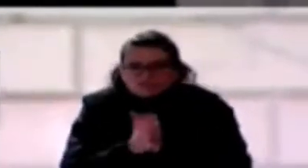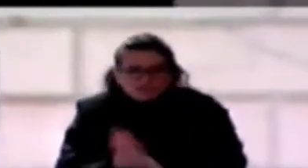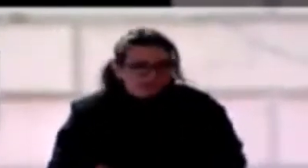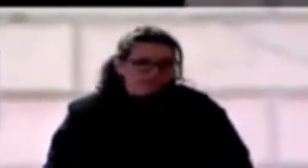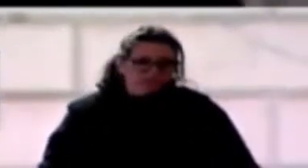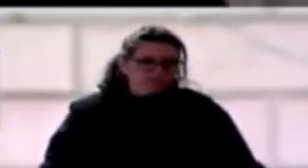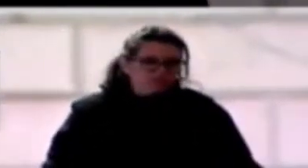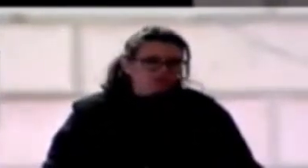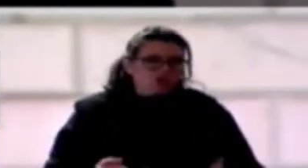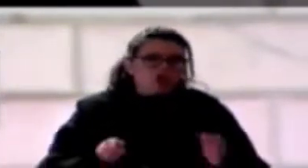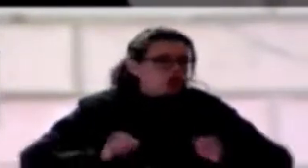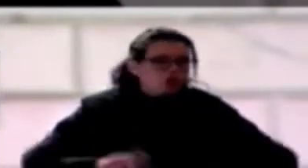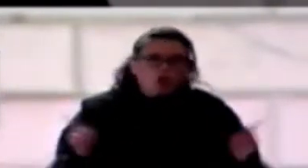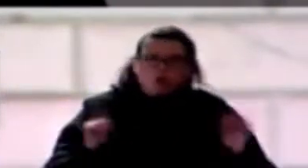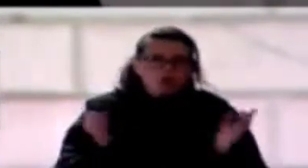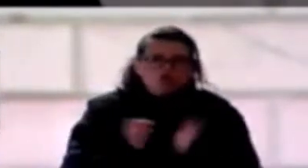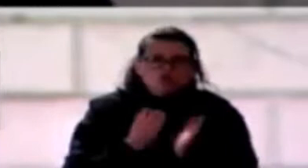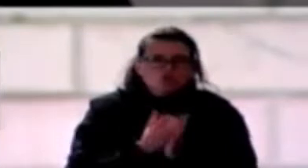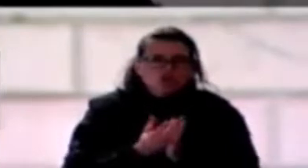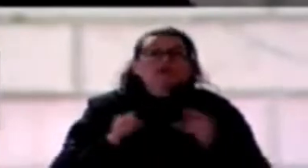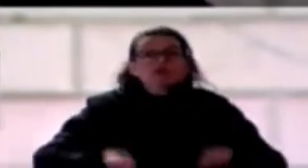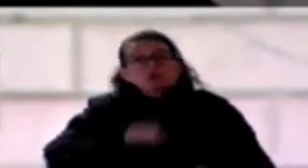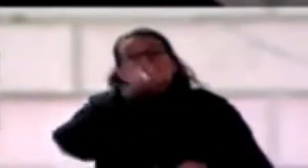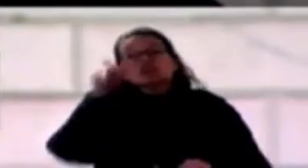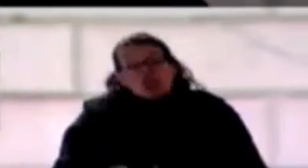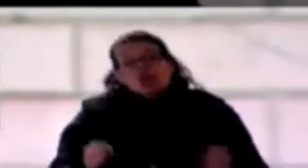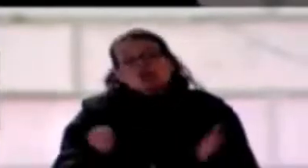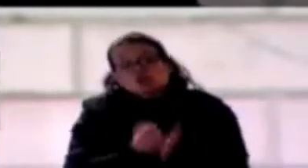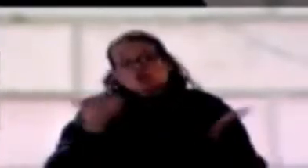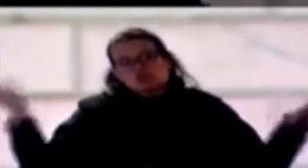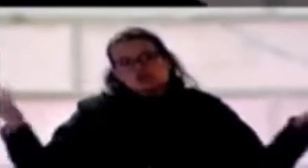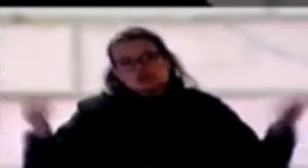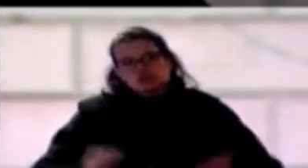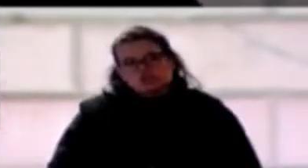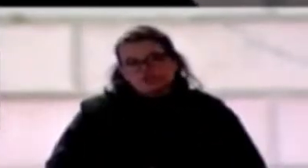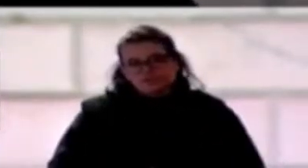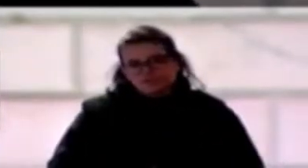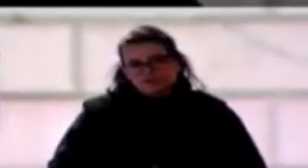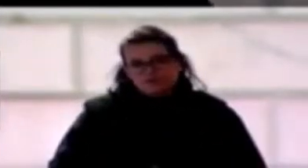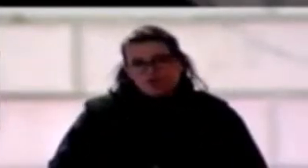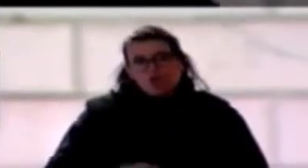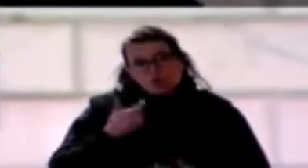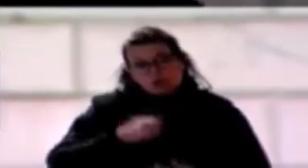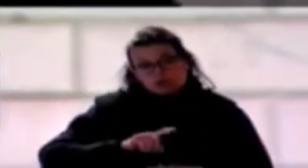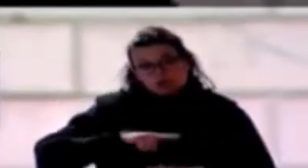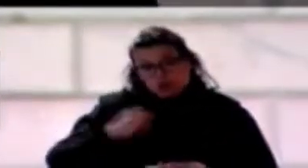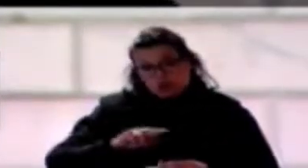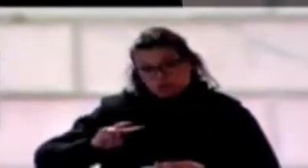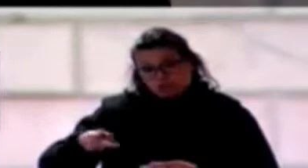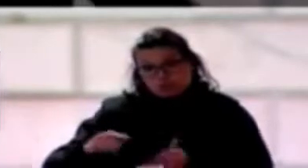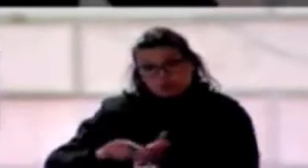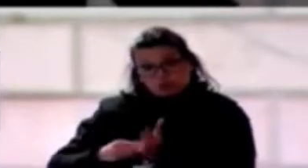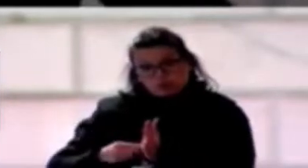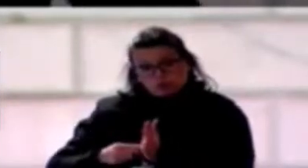nel nostro paese, è quello che è successo nel nostro paese, perché quella che poi chiamano Seconda Repubblica ha alla genesi